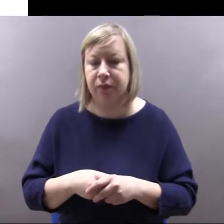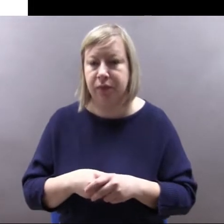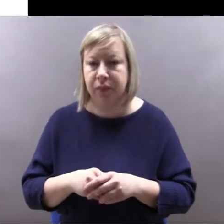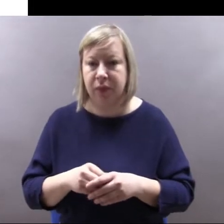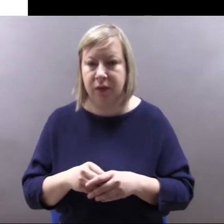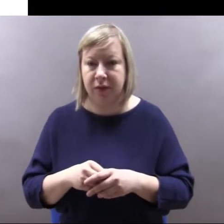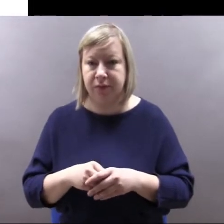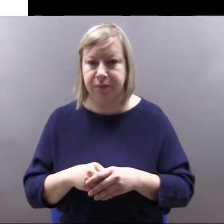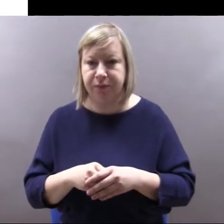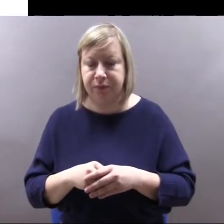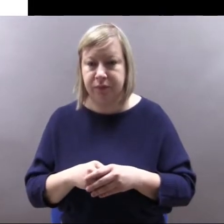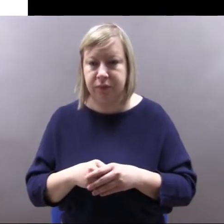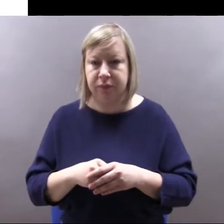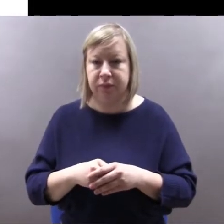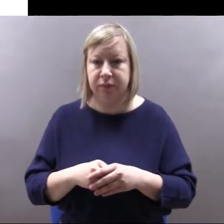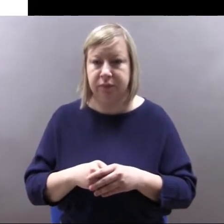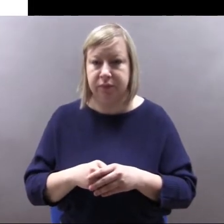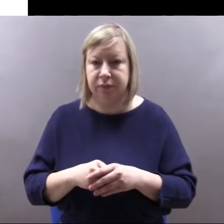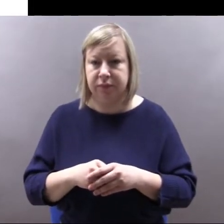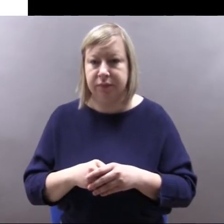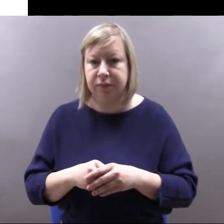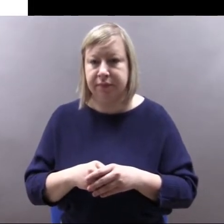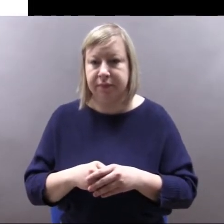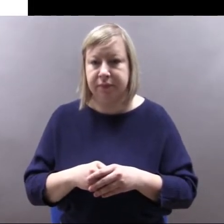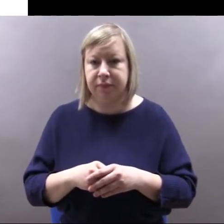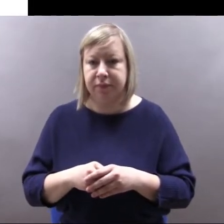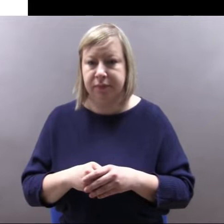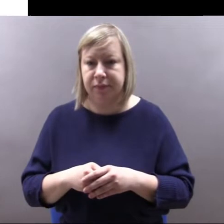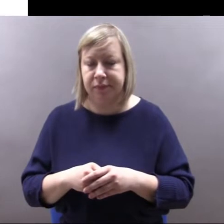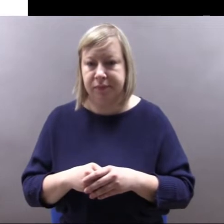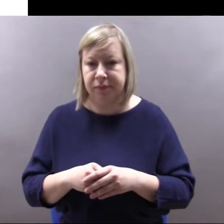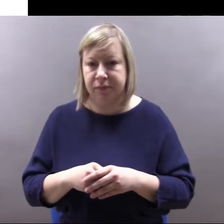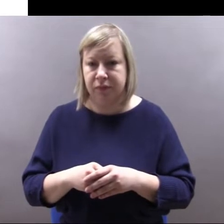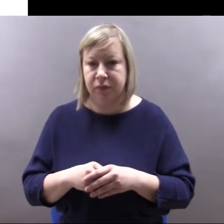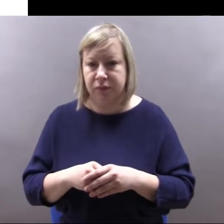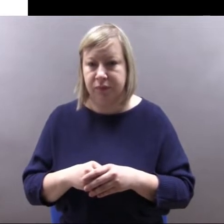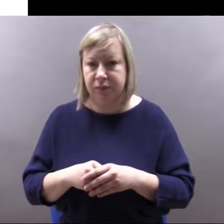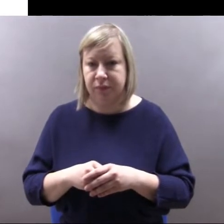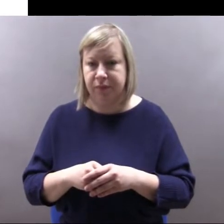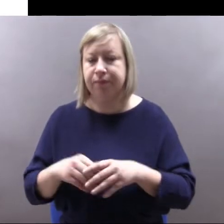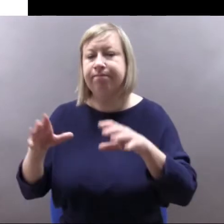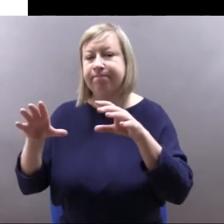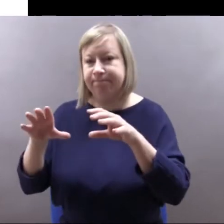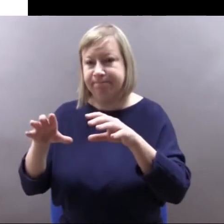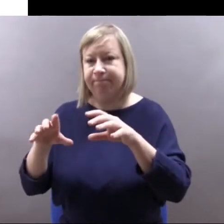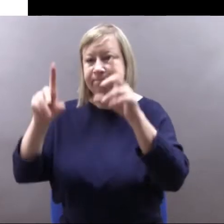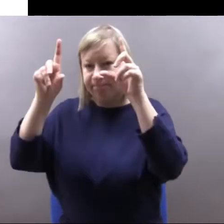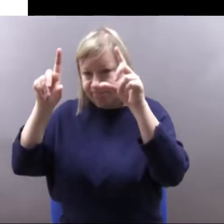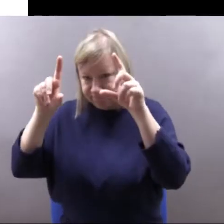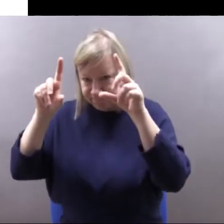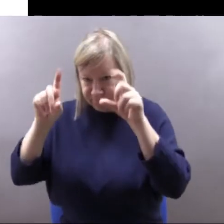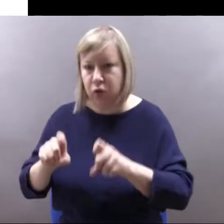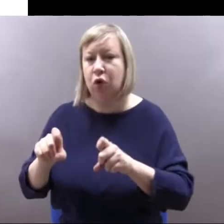adaptacją tych przestrzeni na potrzeby kulturalne. Tak jak powiedziałam, w 2012 zakończył się ten